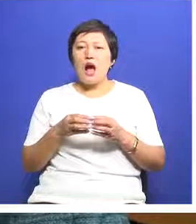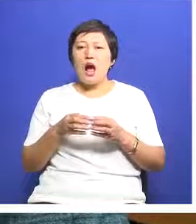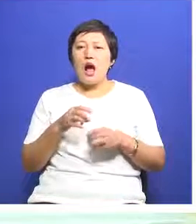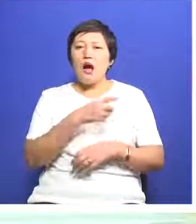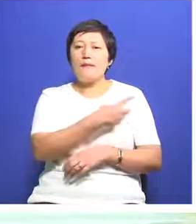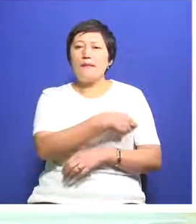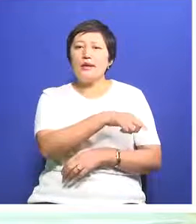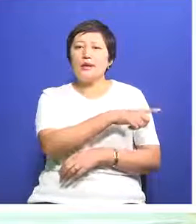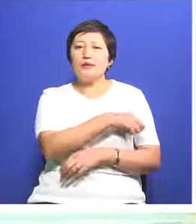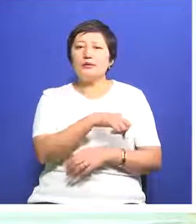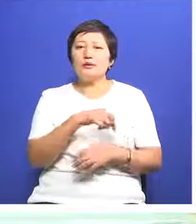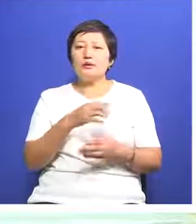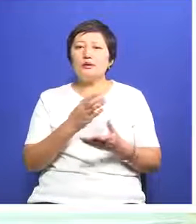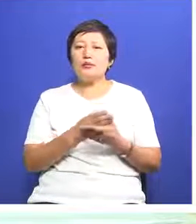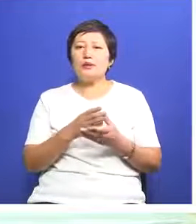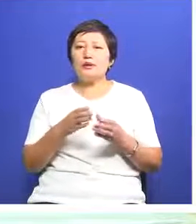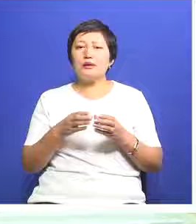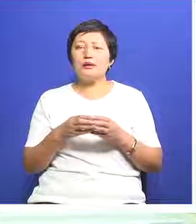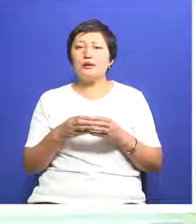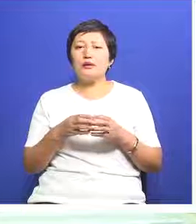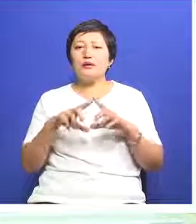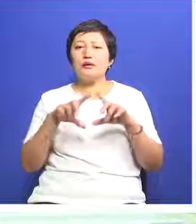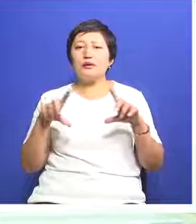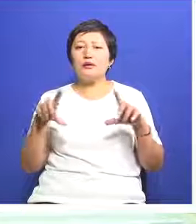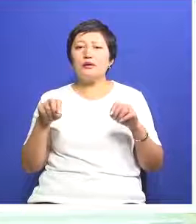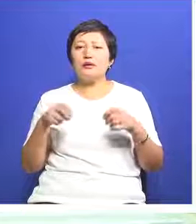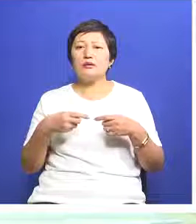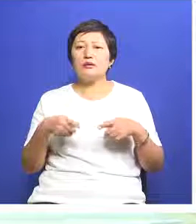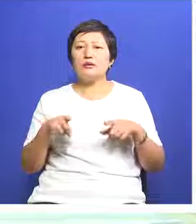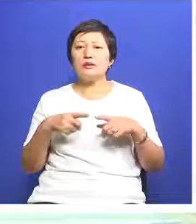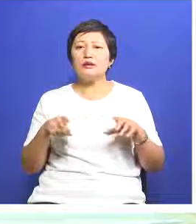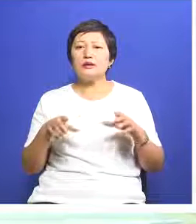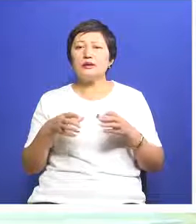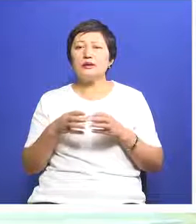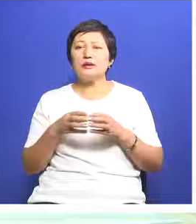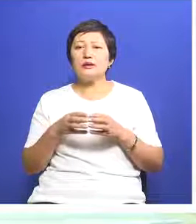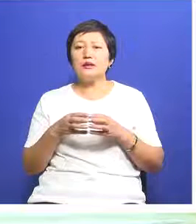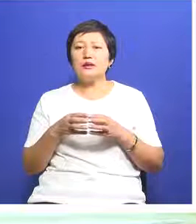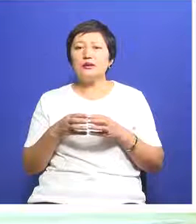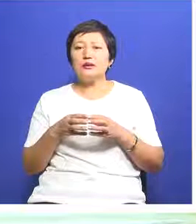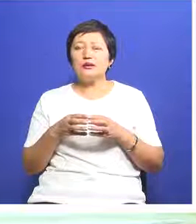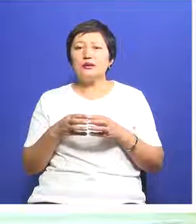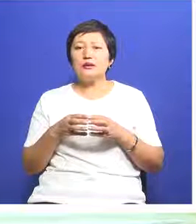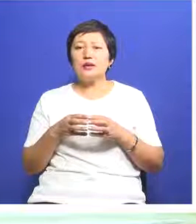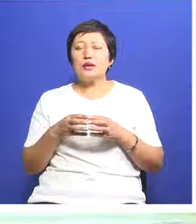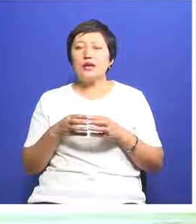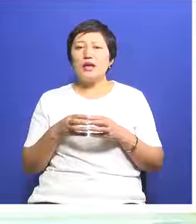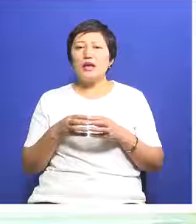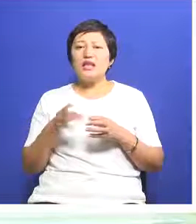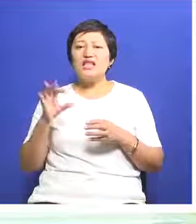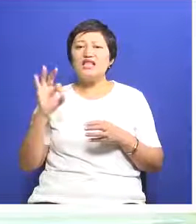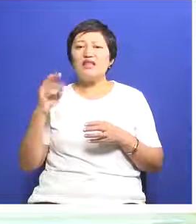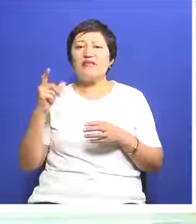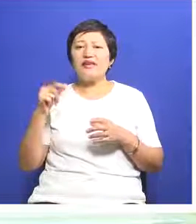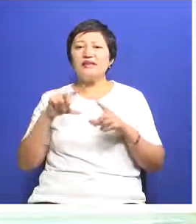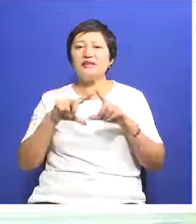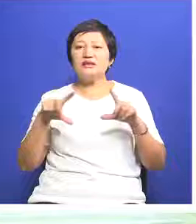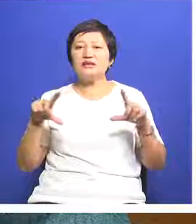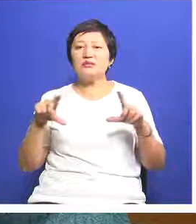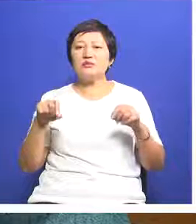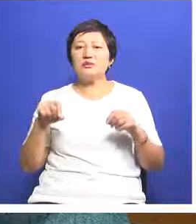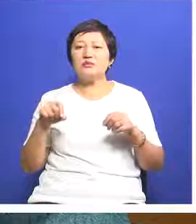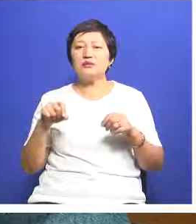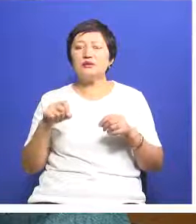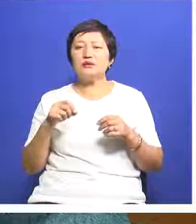амбулатория бар. Сосын жаңағы басқа жаңағы ненің связының бөлімшелері бар, поштаның бөлімшесі